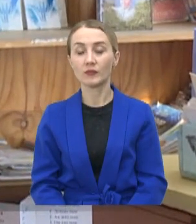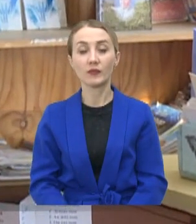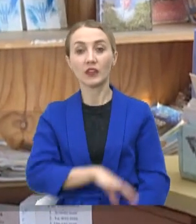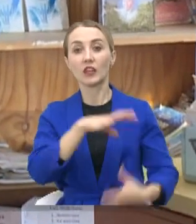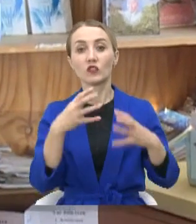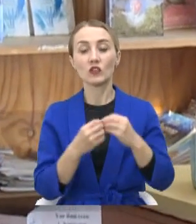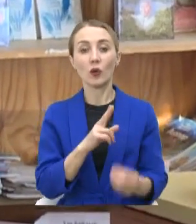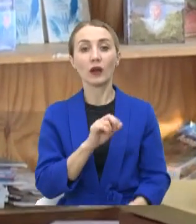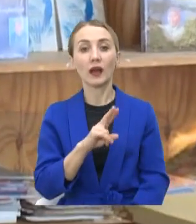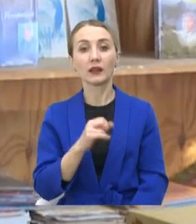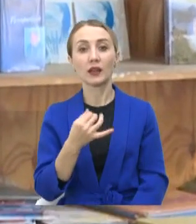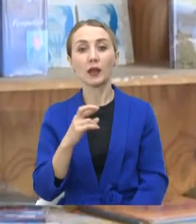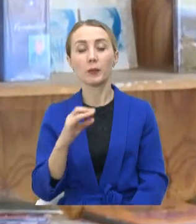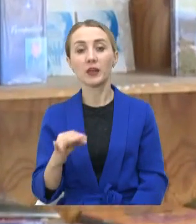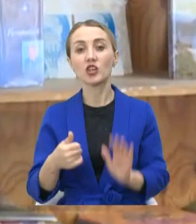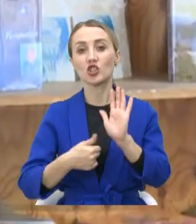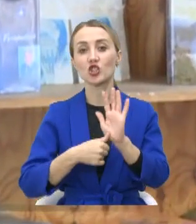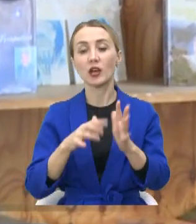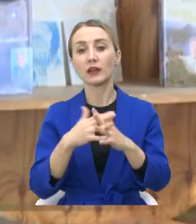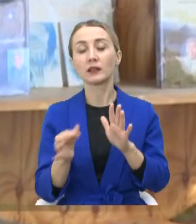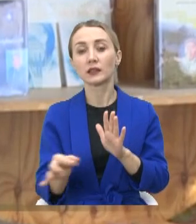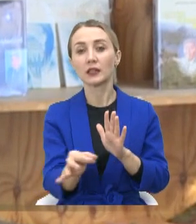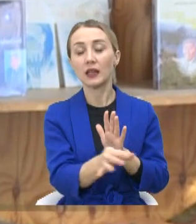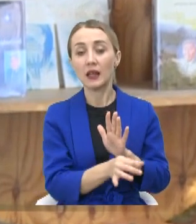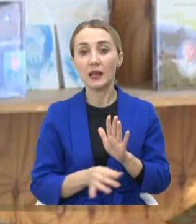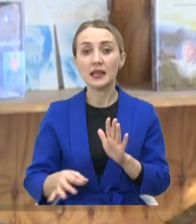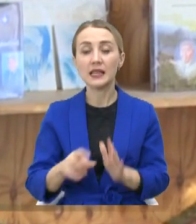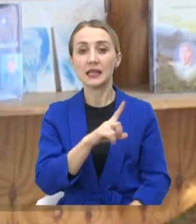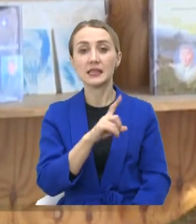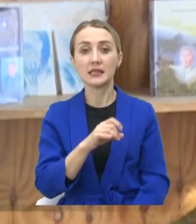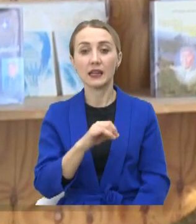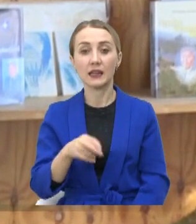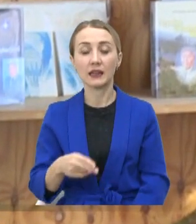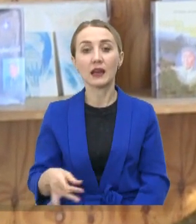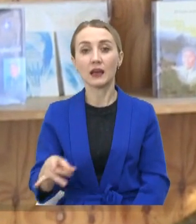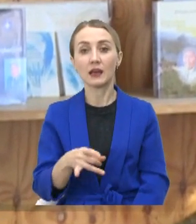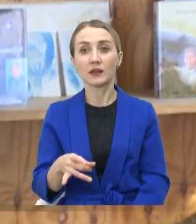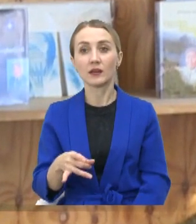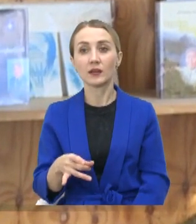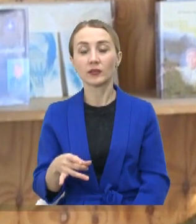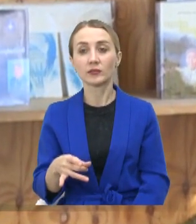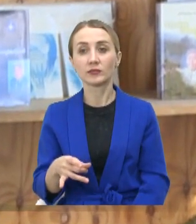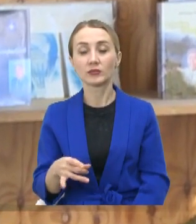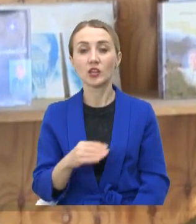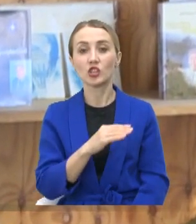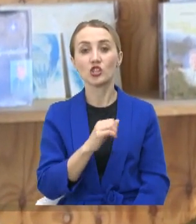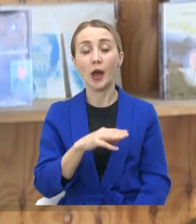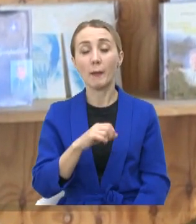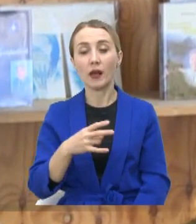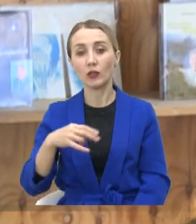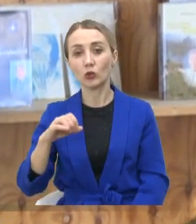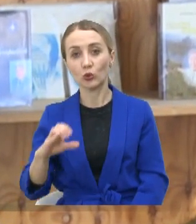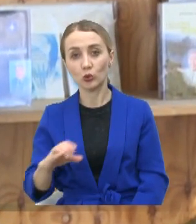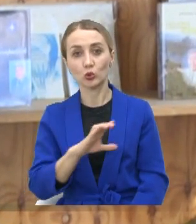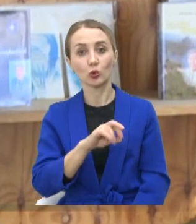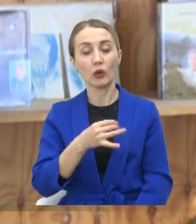Всего к Канайби относятся 6 сел. Все они находятся в ведении Зериндинского района. Это Карабулак, Игелик, Жамантус, Койсалган